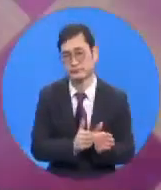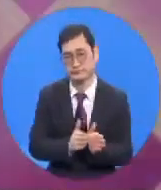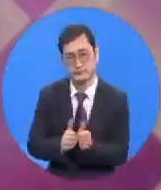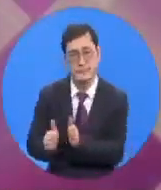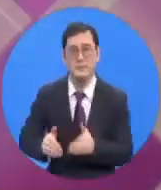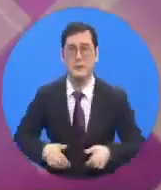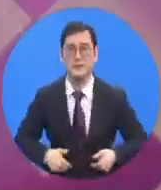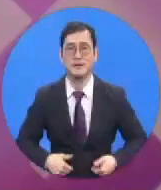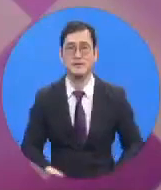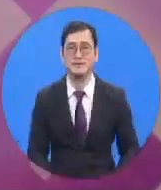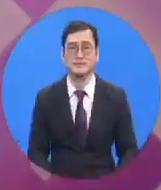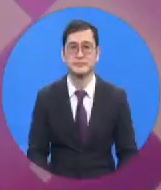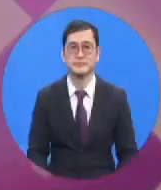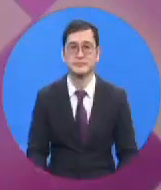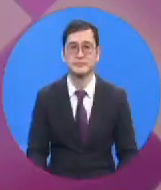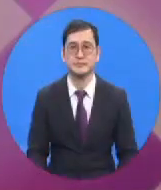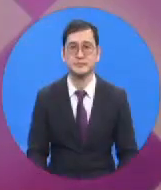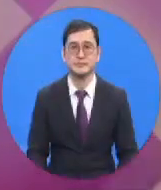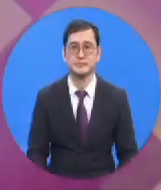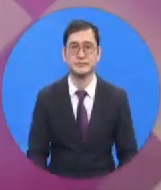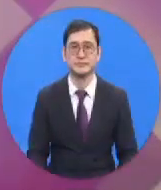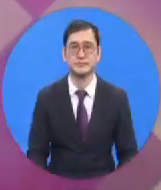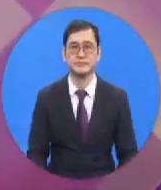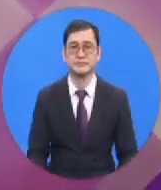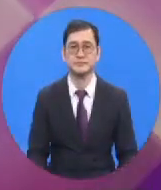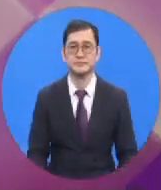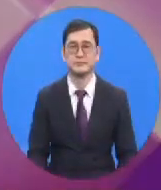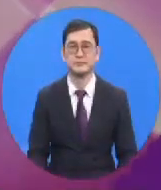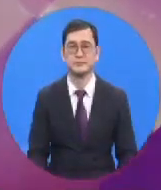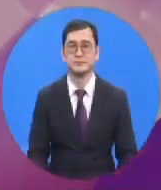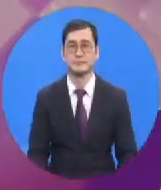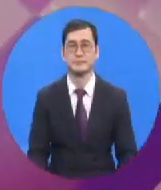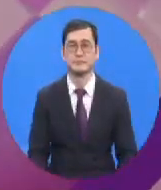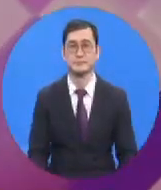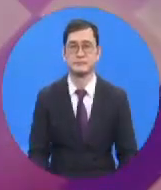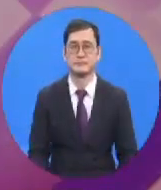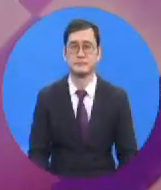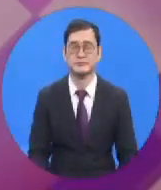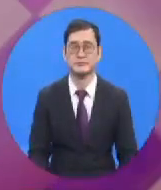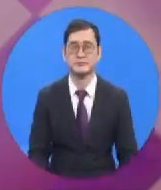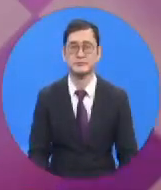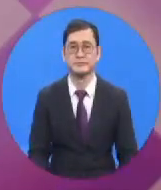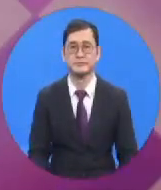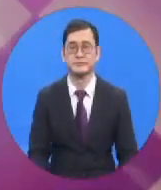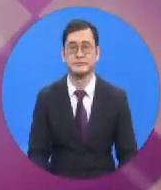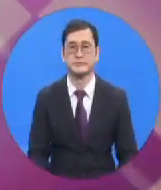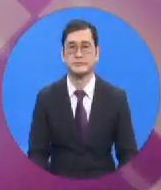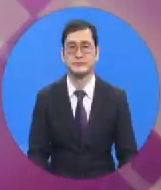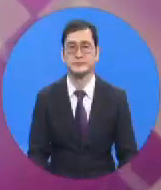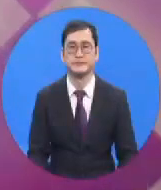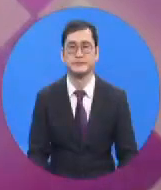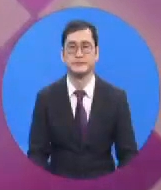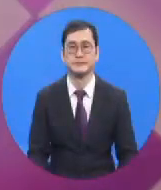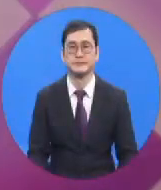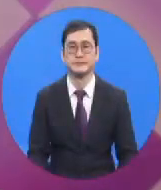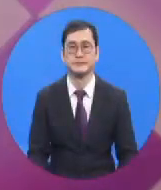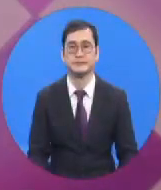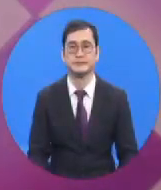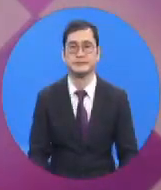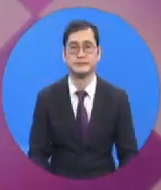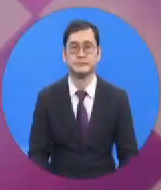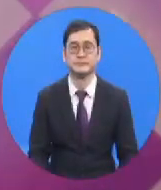것처럼 일회용 지원보다는 구조적인 보상이 더 중요한 지금 논의다, 이렇게 얘기를 하셨는데, 그래도 불구하고